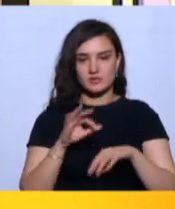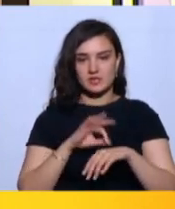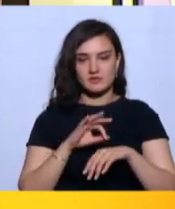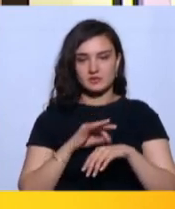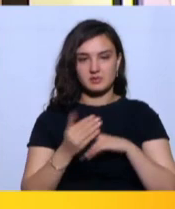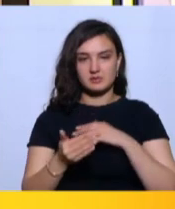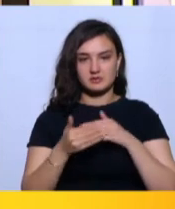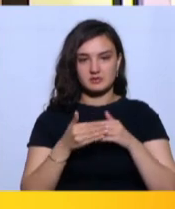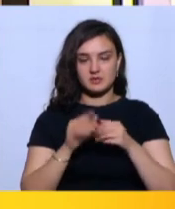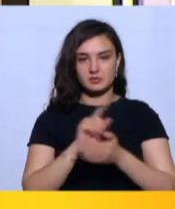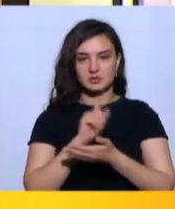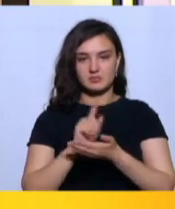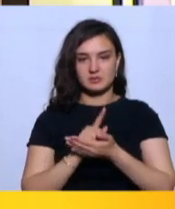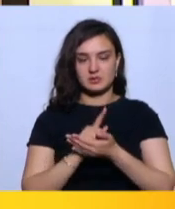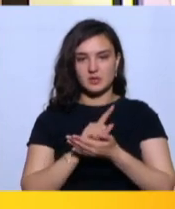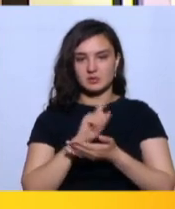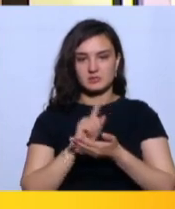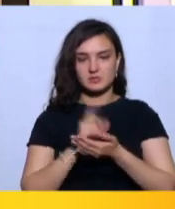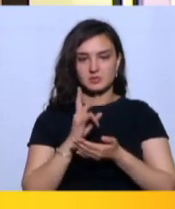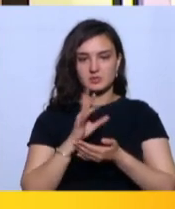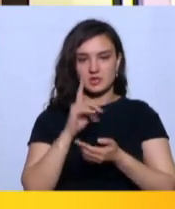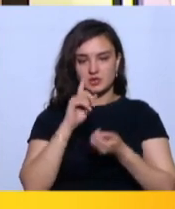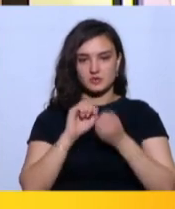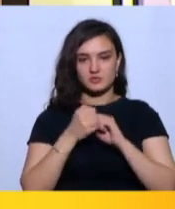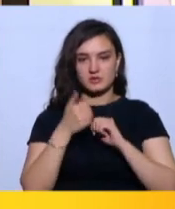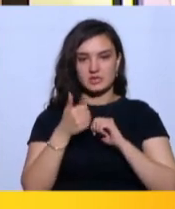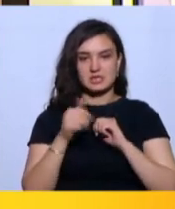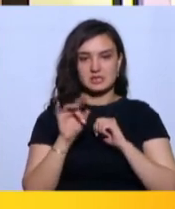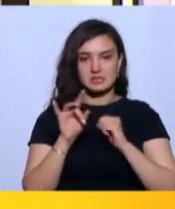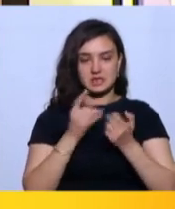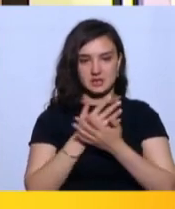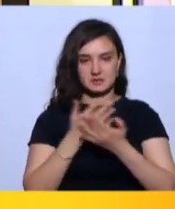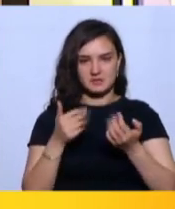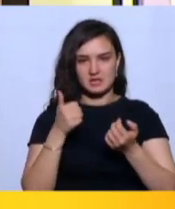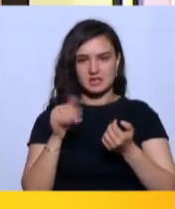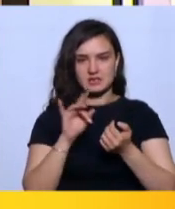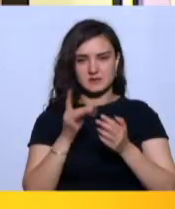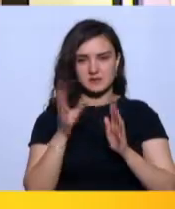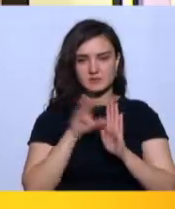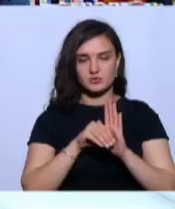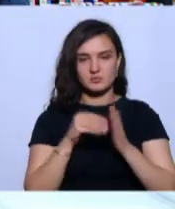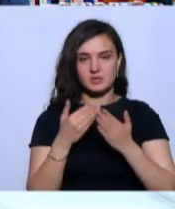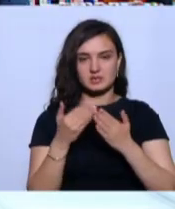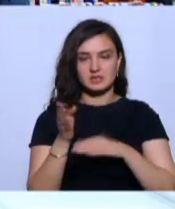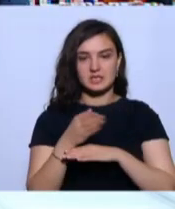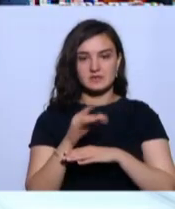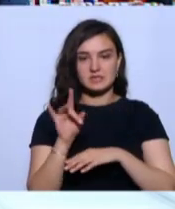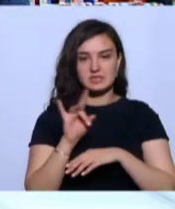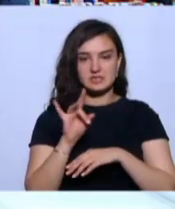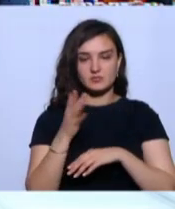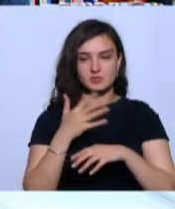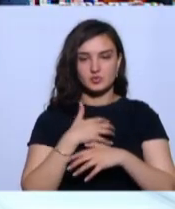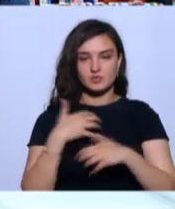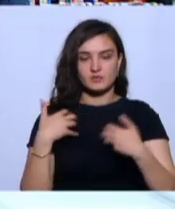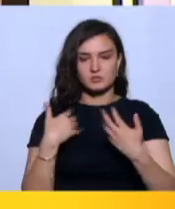დაავადება დადგენილია, აუცილებელია. აუცილებლად უნდა გახსოვდეთ კარგი ცხიმები. კარგ ცხიმებში ჩვენ გულისხმობთ მაგალითად თევზის ცხიმი, რომელიც